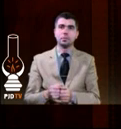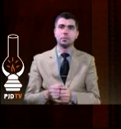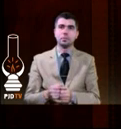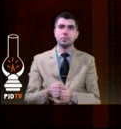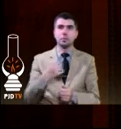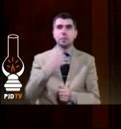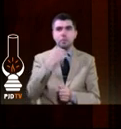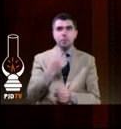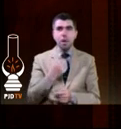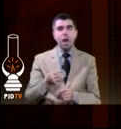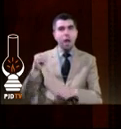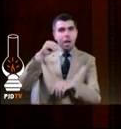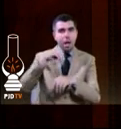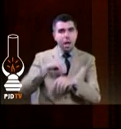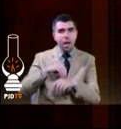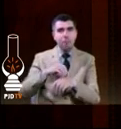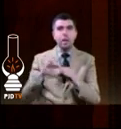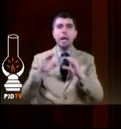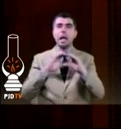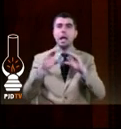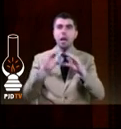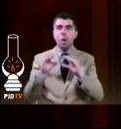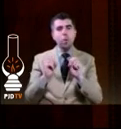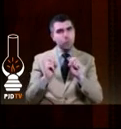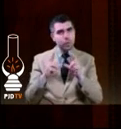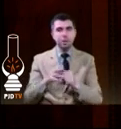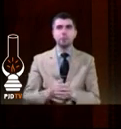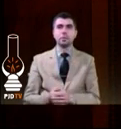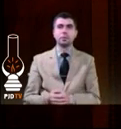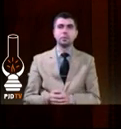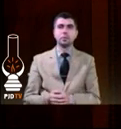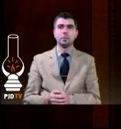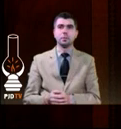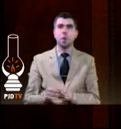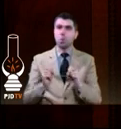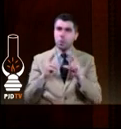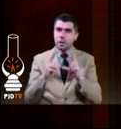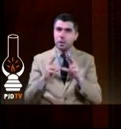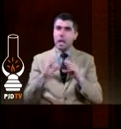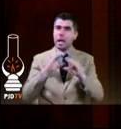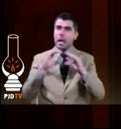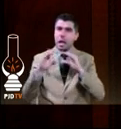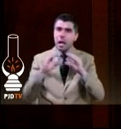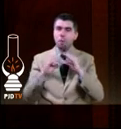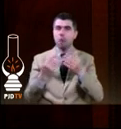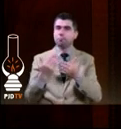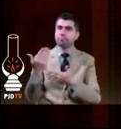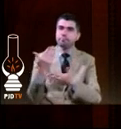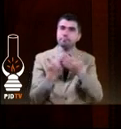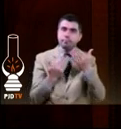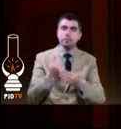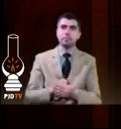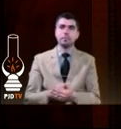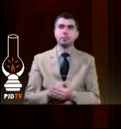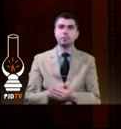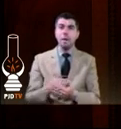قالوا لي السي عبد الاله نعاود نرجعوا للحوار، عاود رجعنا للحوار، عاود رجعنا للحوار. وبقينا كنتحاوروا نتحاور